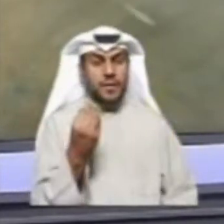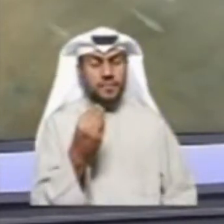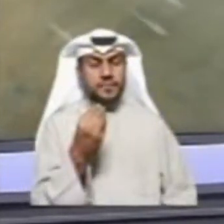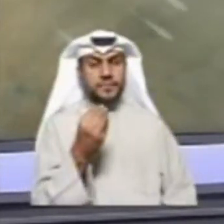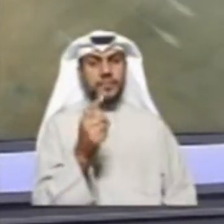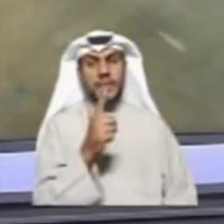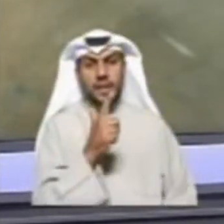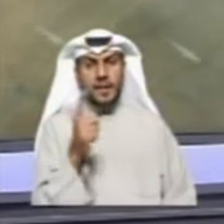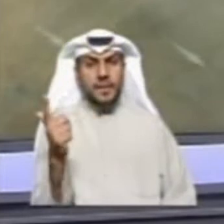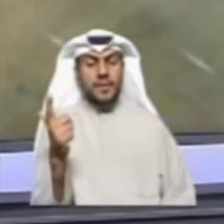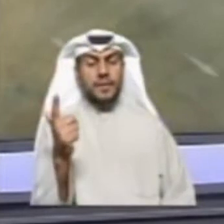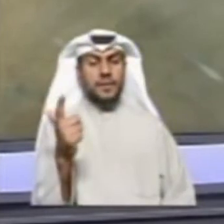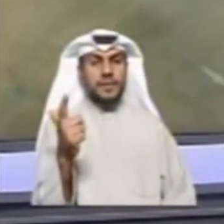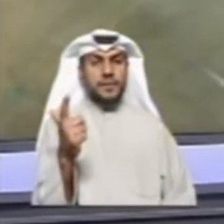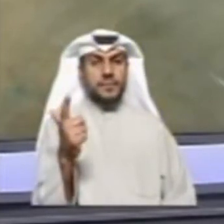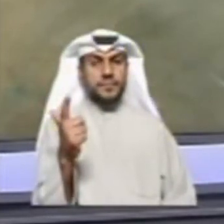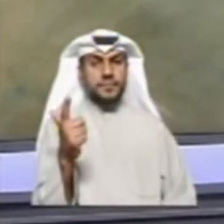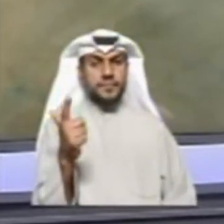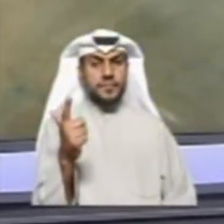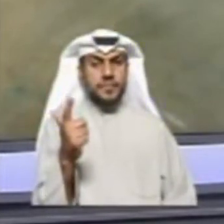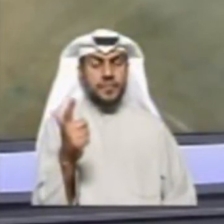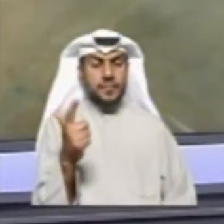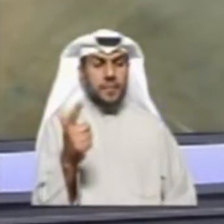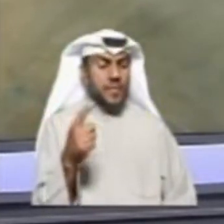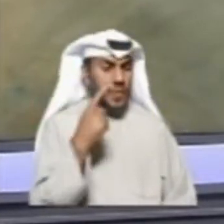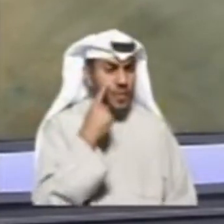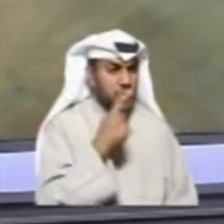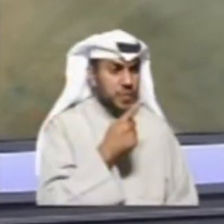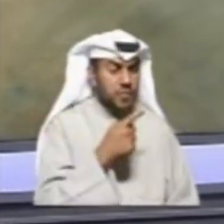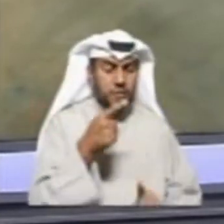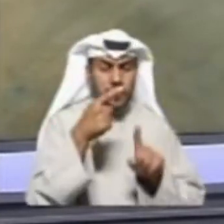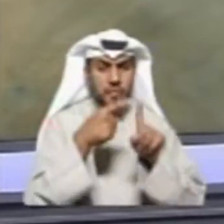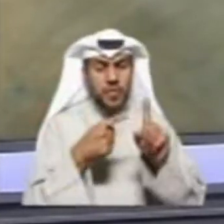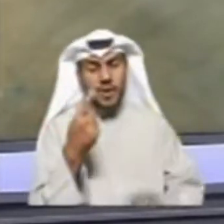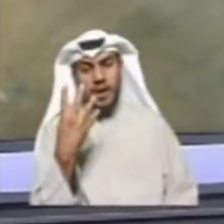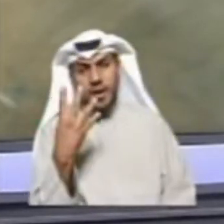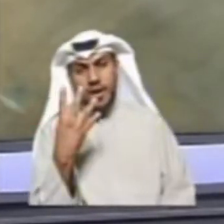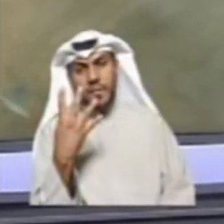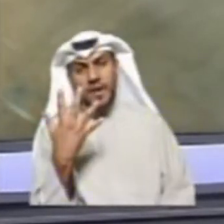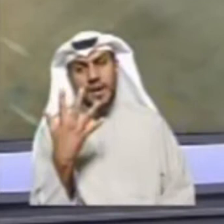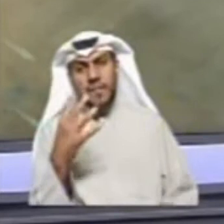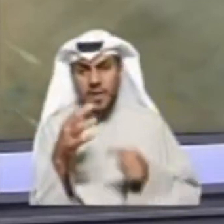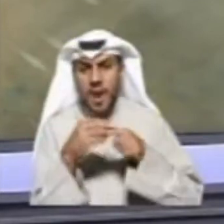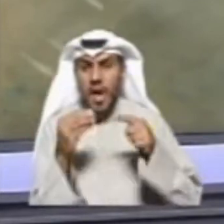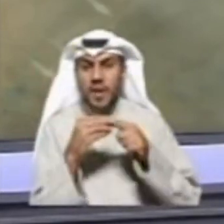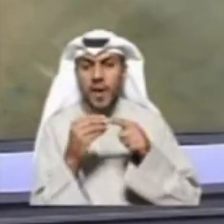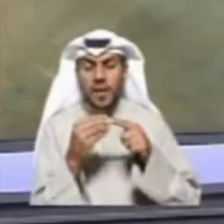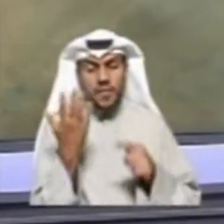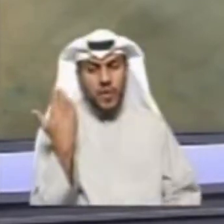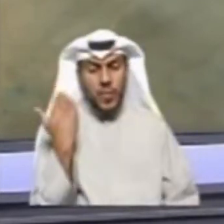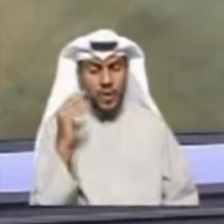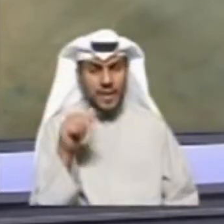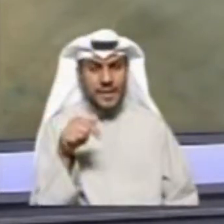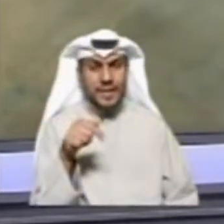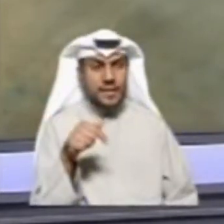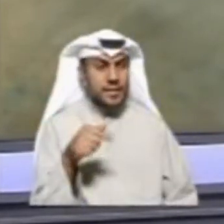تصل إلى 17 درجة مئوية، هناك انخفاض بمعدل تقريبا 4 إلى 5 درجات مقارنة مع الأيام القليلة الماضية.